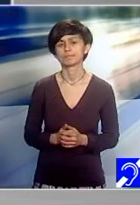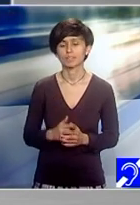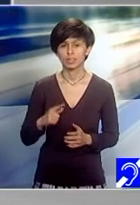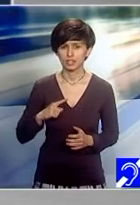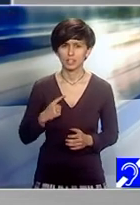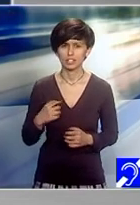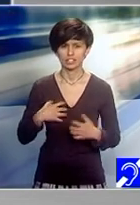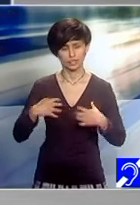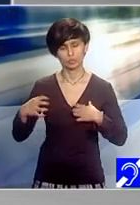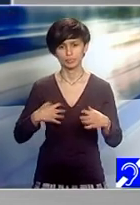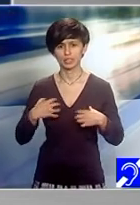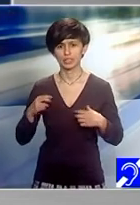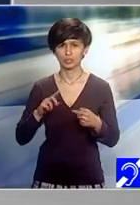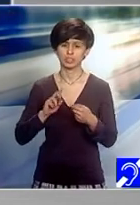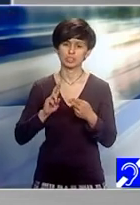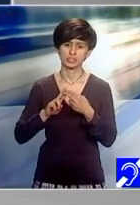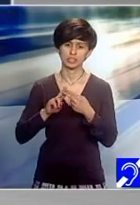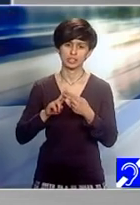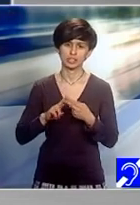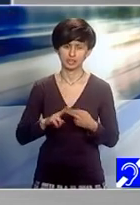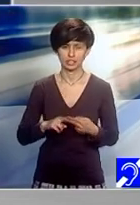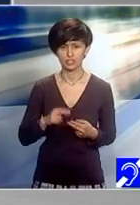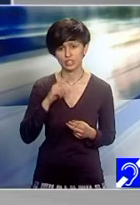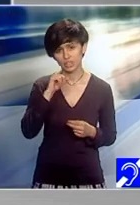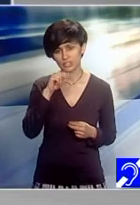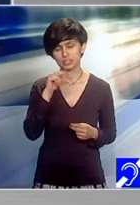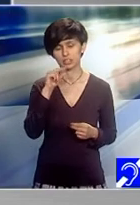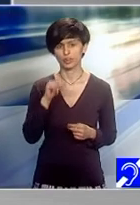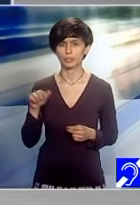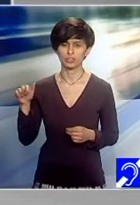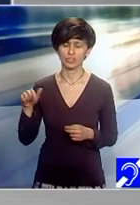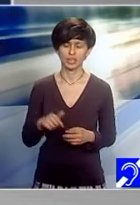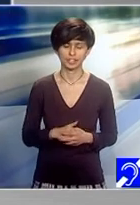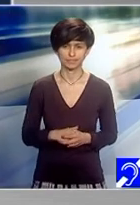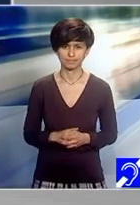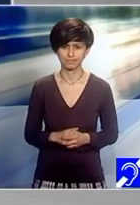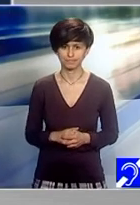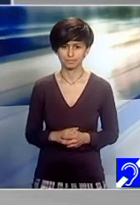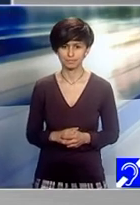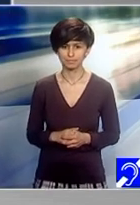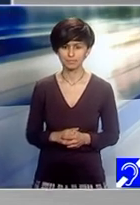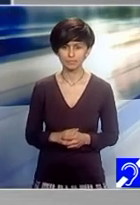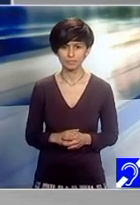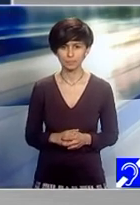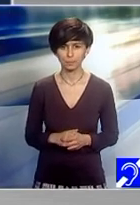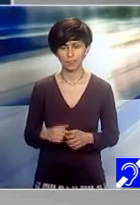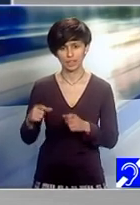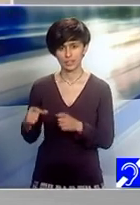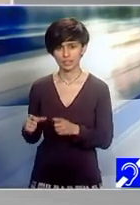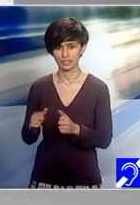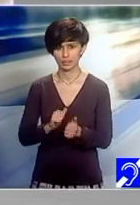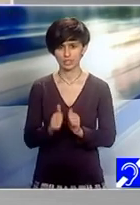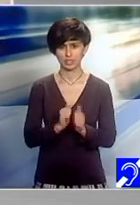cunoști dincolo de tatami. Să stai de vorbă cu ele... chiar oameni normali. Iar situația sportului meu e